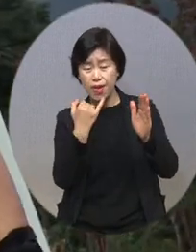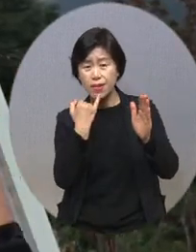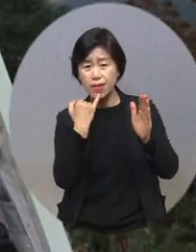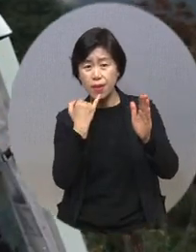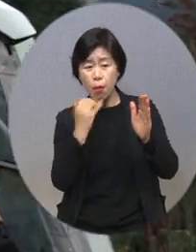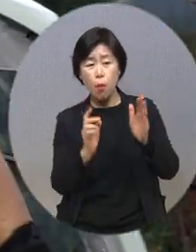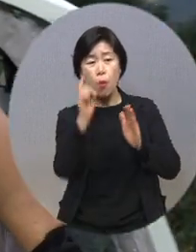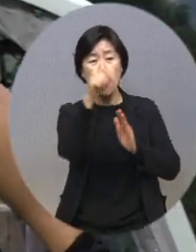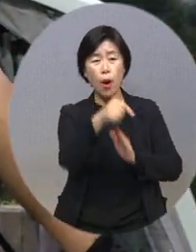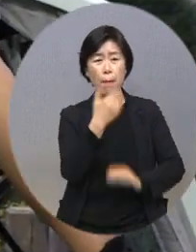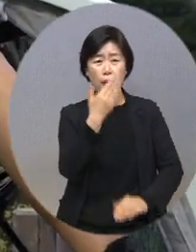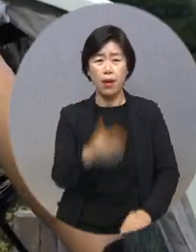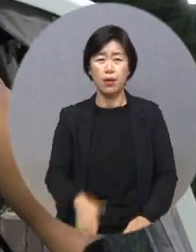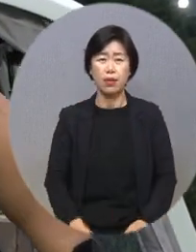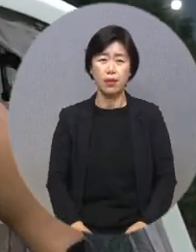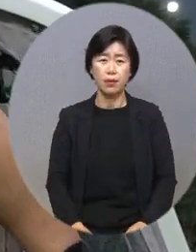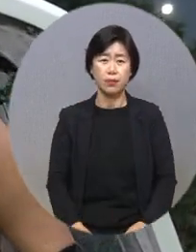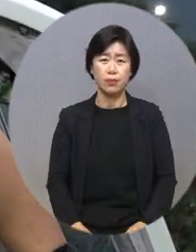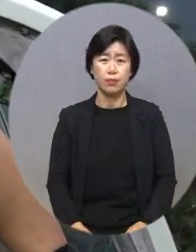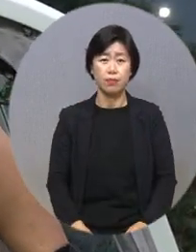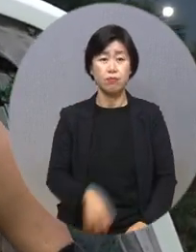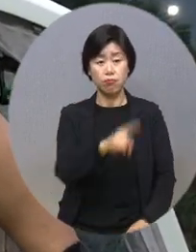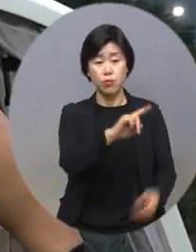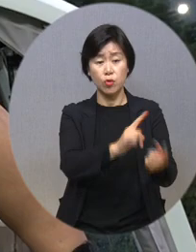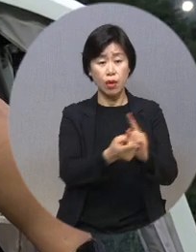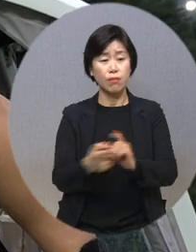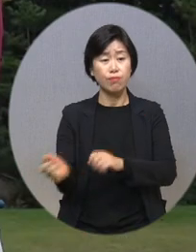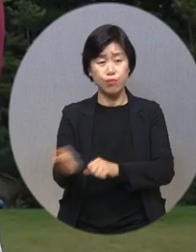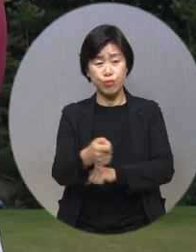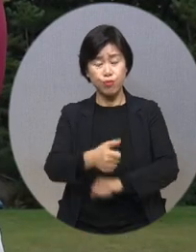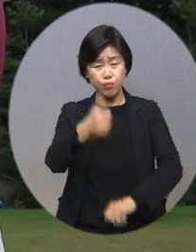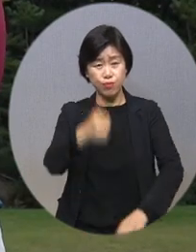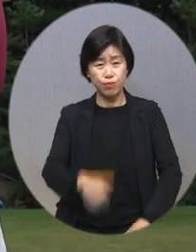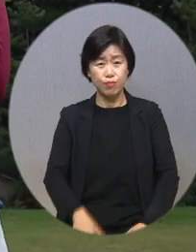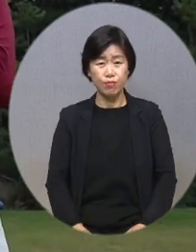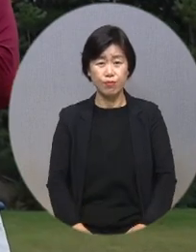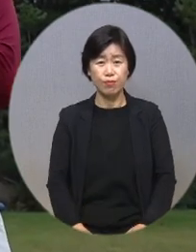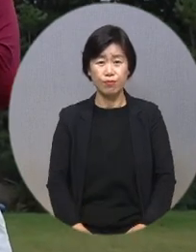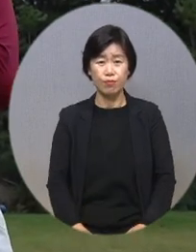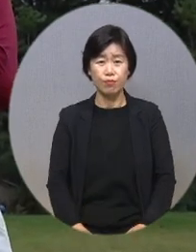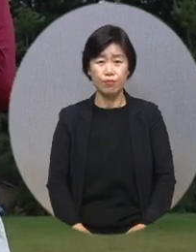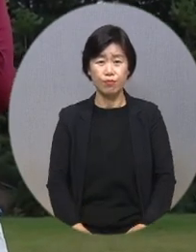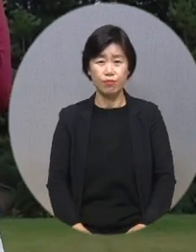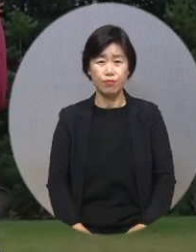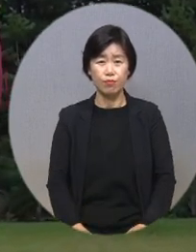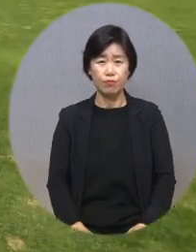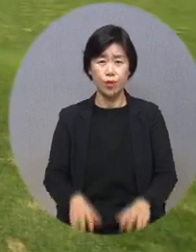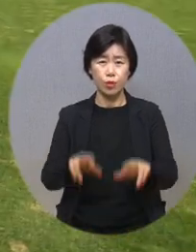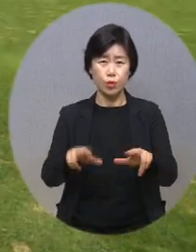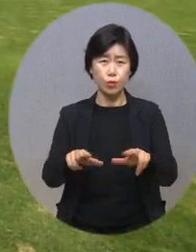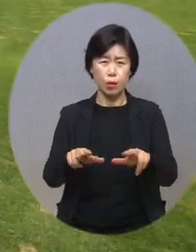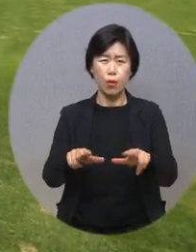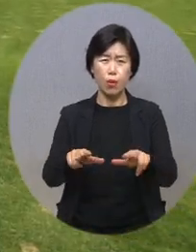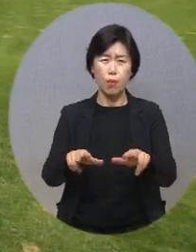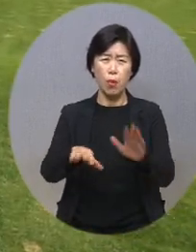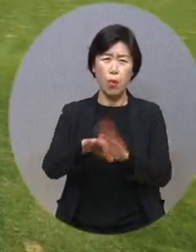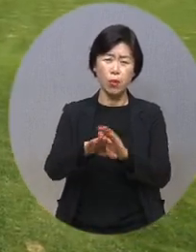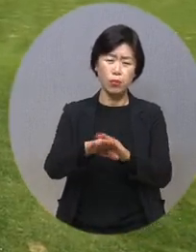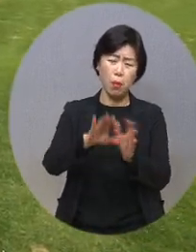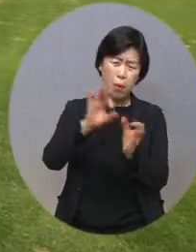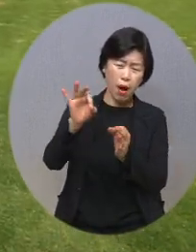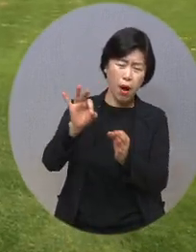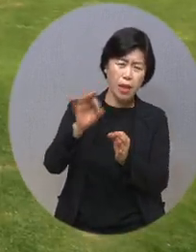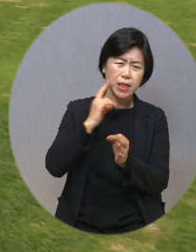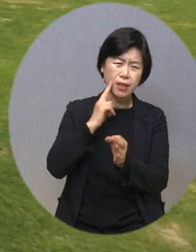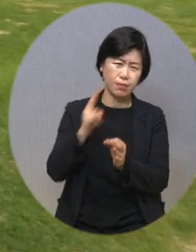페이드 쳐도 될 것 같아. 얘기해 줄 거면 대신 치면 되잖아, 진짜. 아니 방금 너무 이렇게 템플이 좋지. 너무 오른쪽 봤어. 아 너무 오른쪽 봤어. 어, 어 진짜 오른쪽